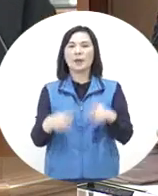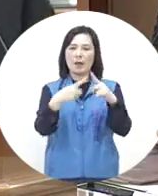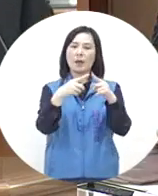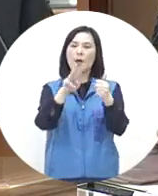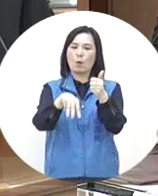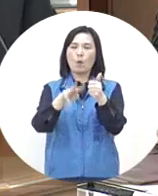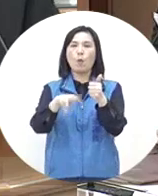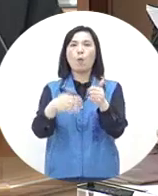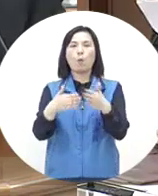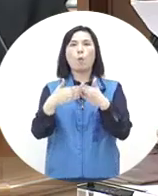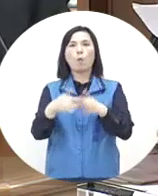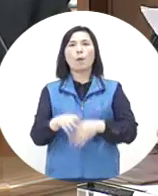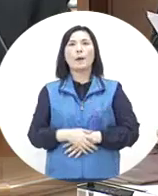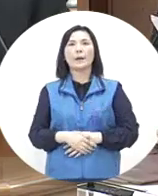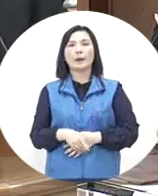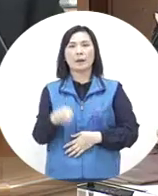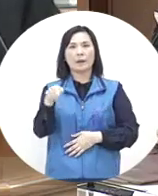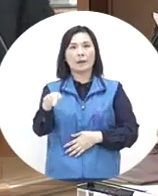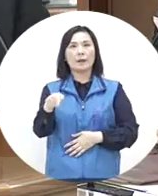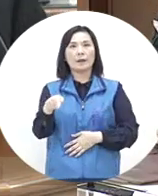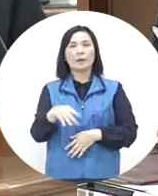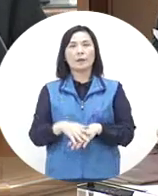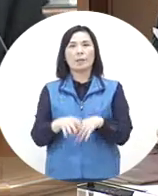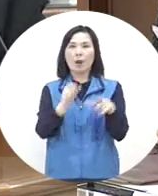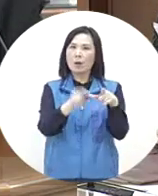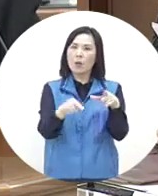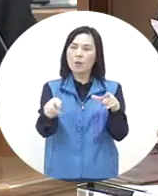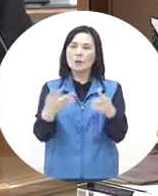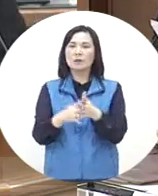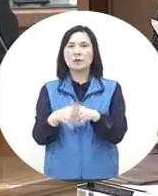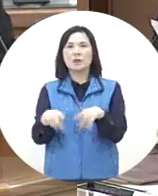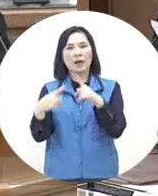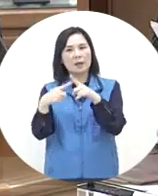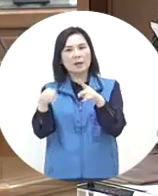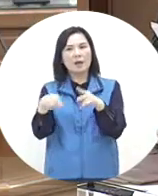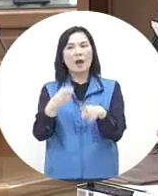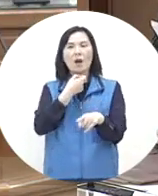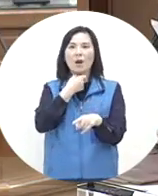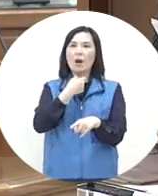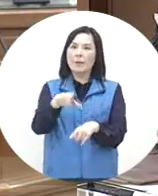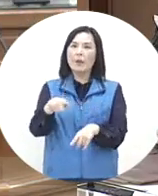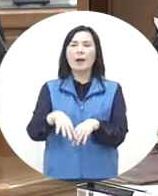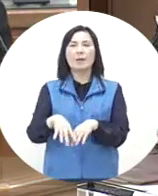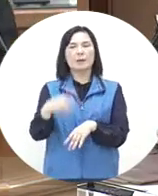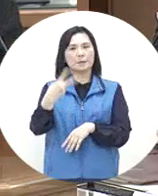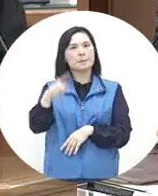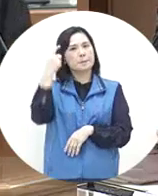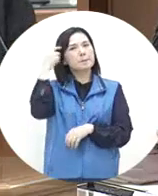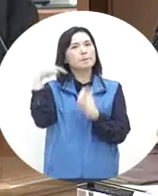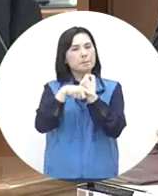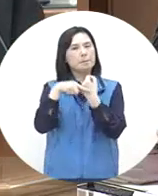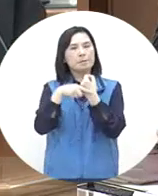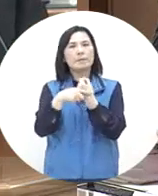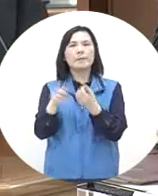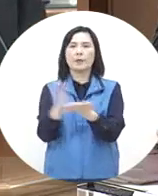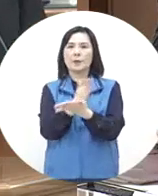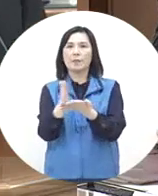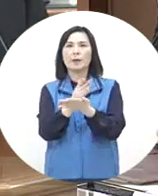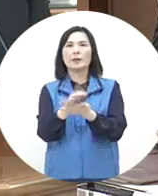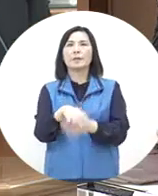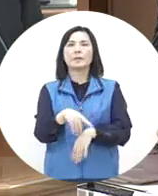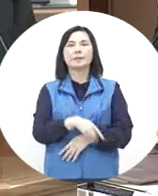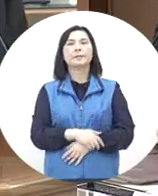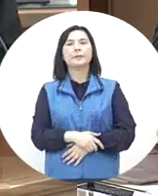还有个人他的意愿齁，还有人家公司的意愿，这个可能都要去思考一下评估，好不好？ 好。这个先评估了齁， 评估看